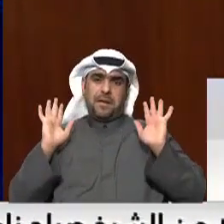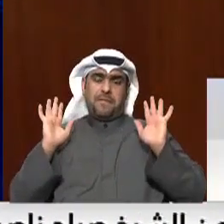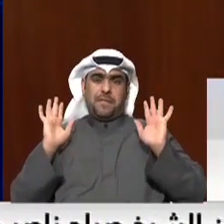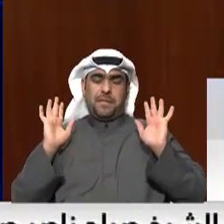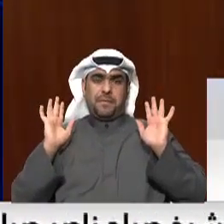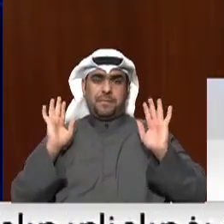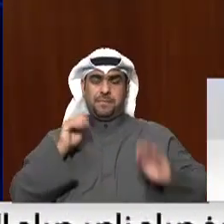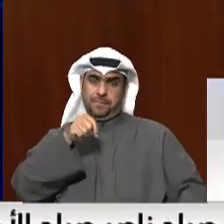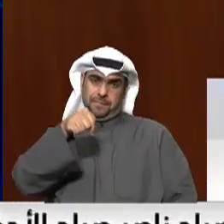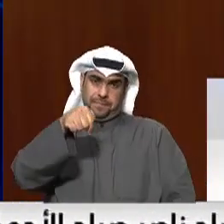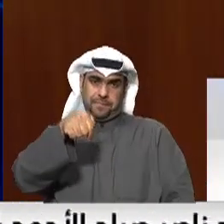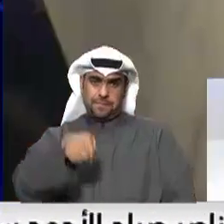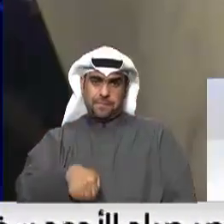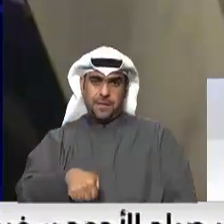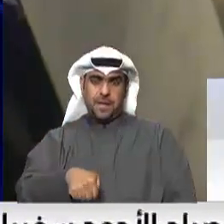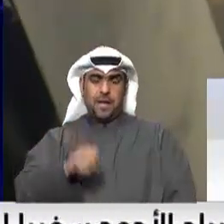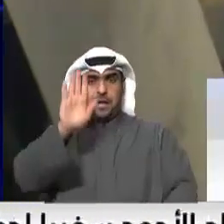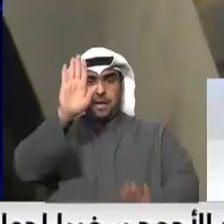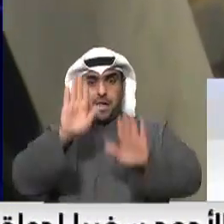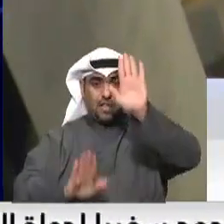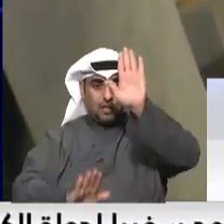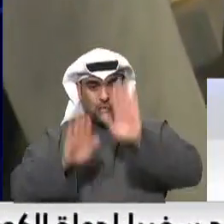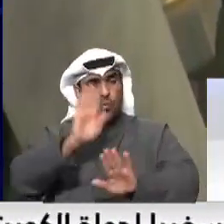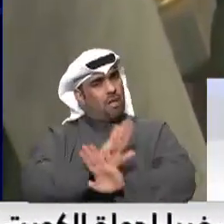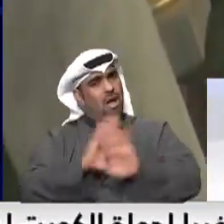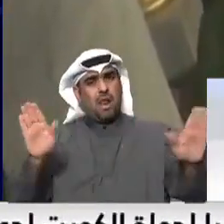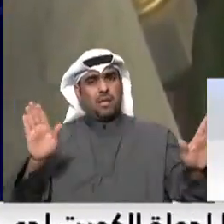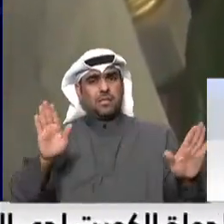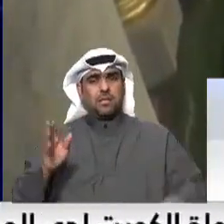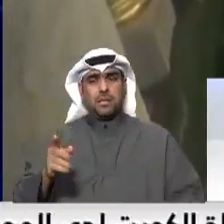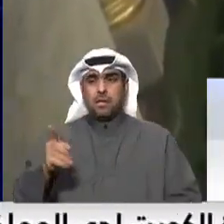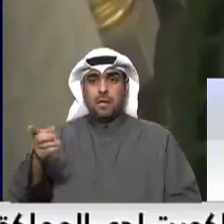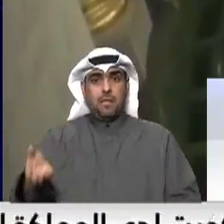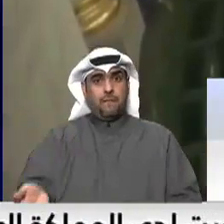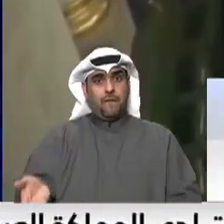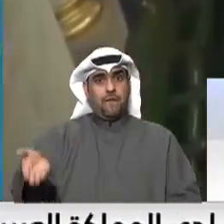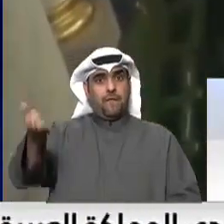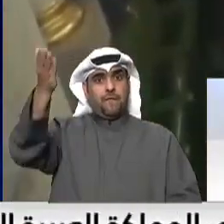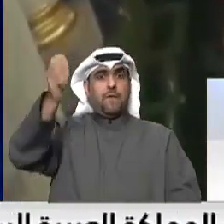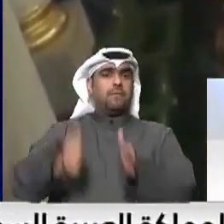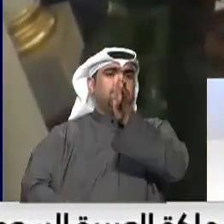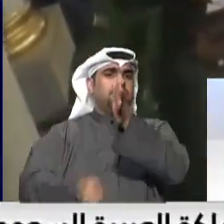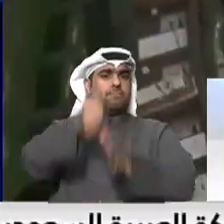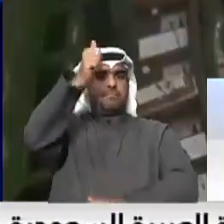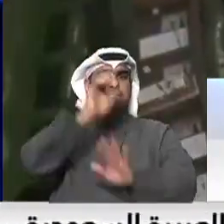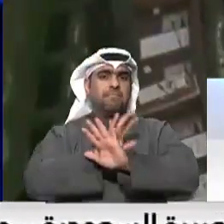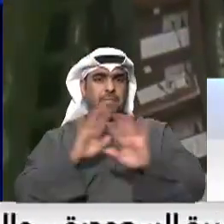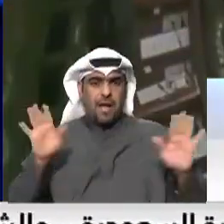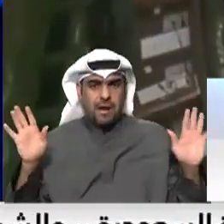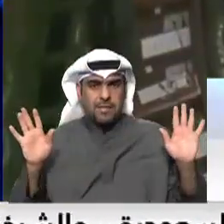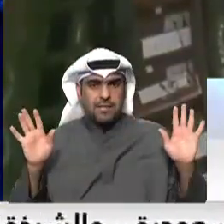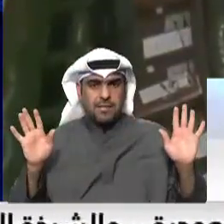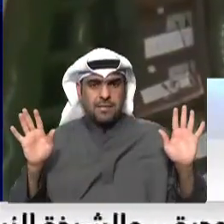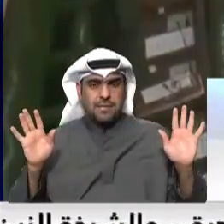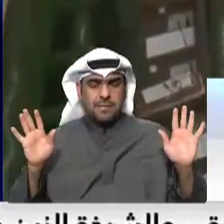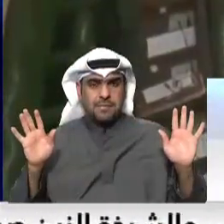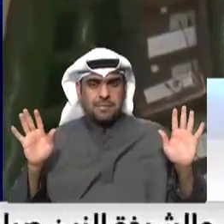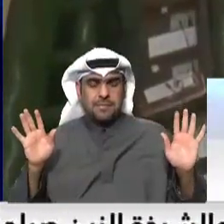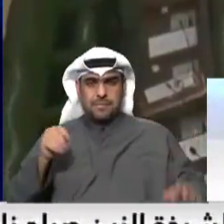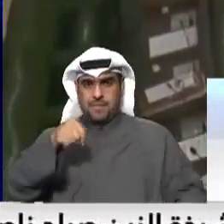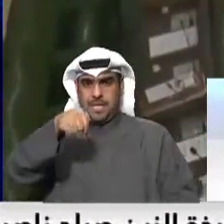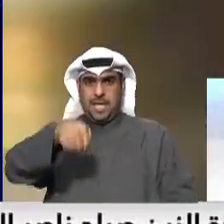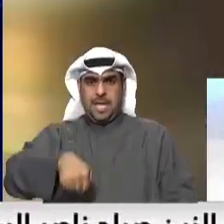يعني حصولهم على صفة النائب، نظرا لأن هناك العديد من الإخلالات التي شابت مسألة